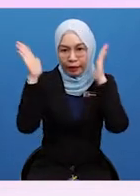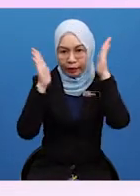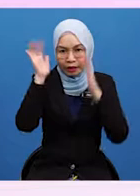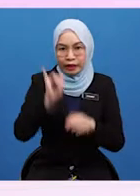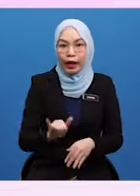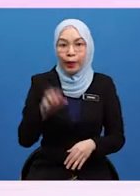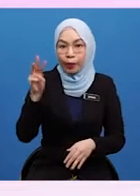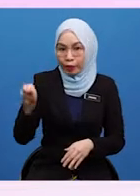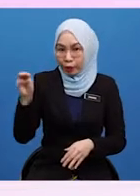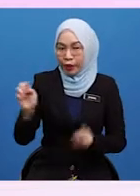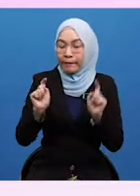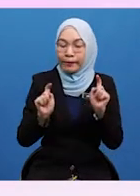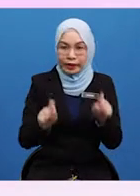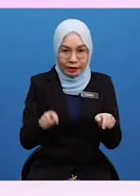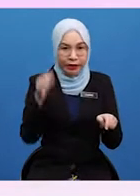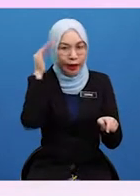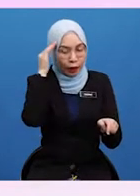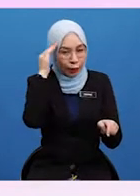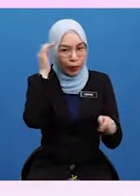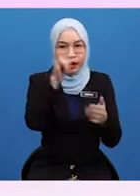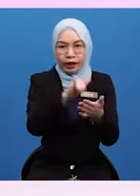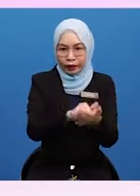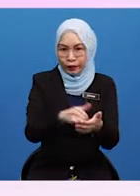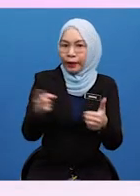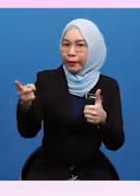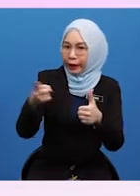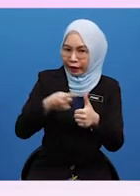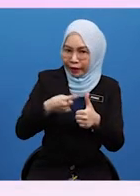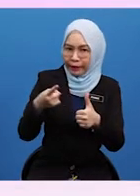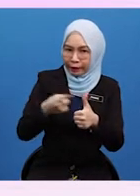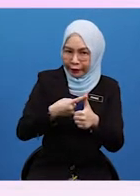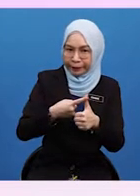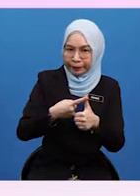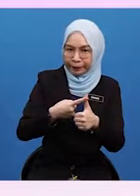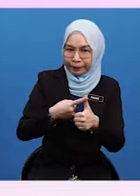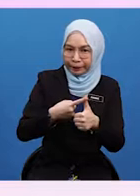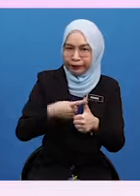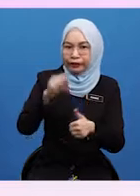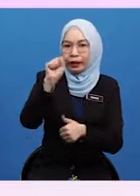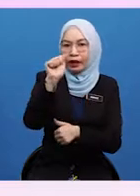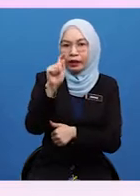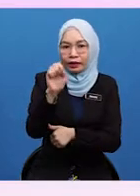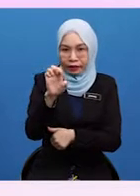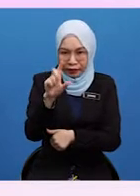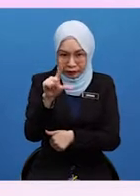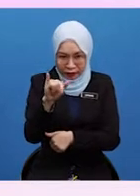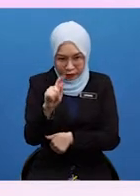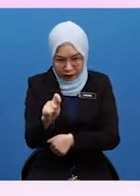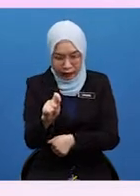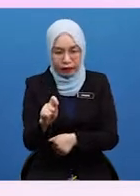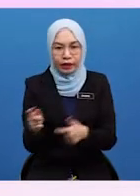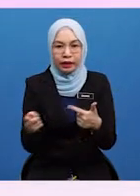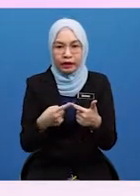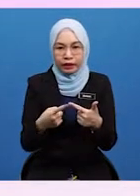murid-murid perlu tahu yaitu yang pertama adalah setelit yang kedua ilah